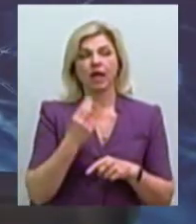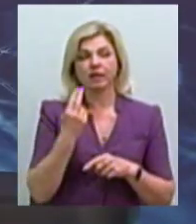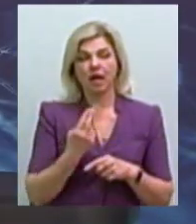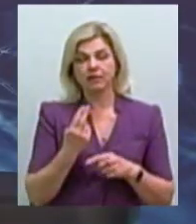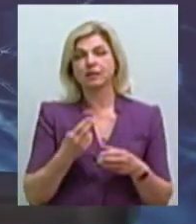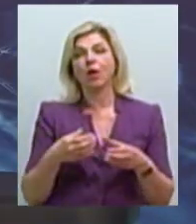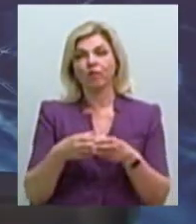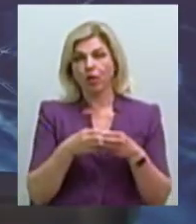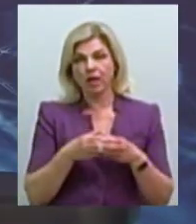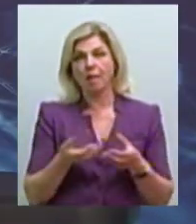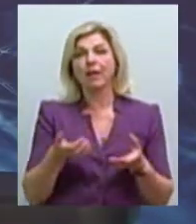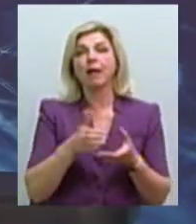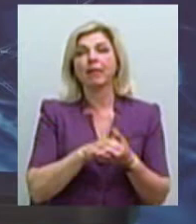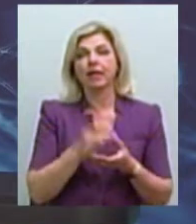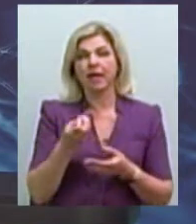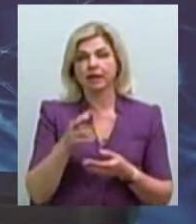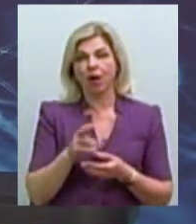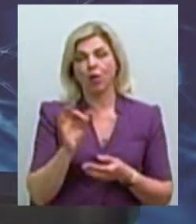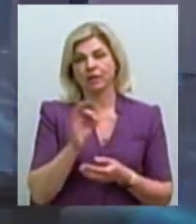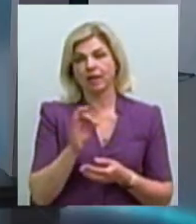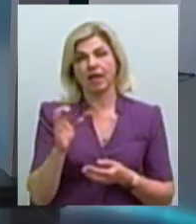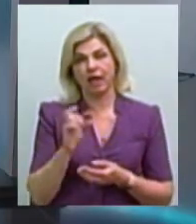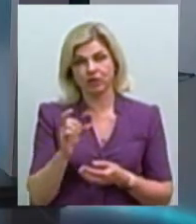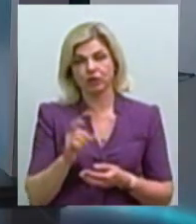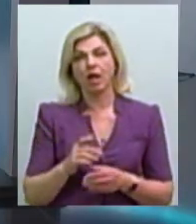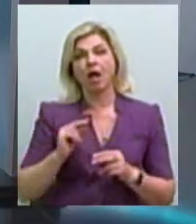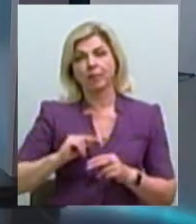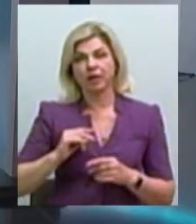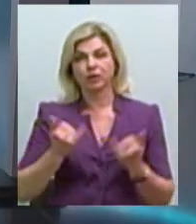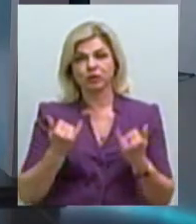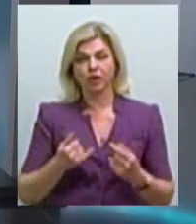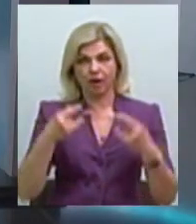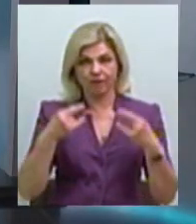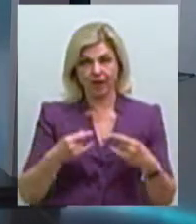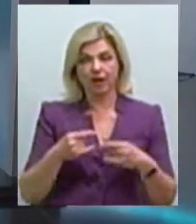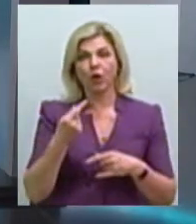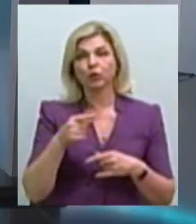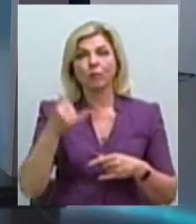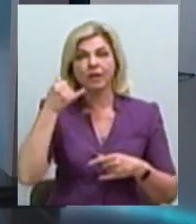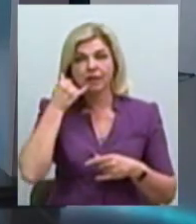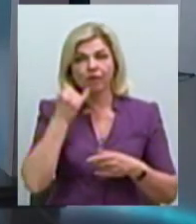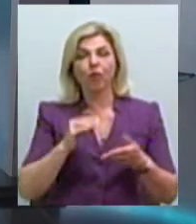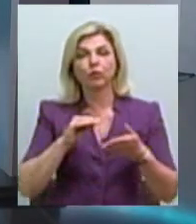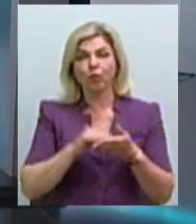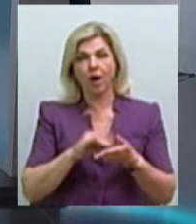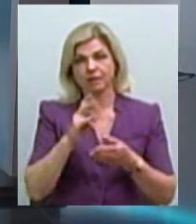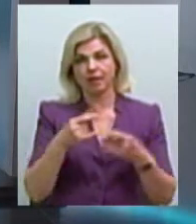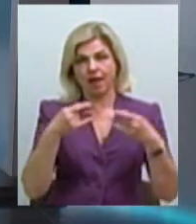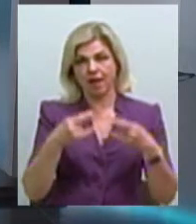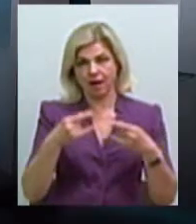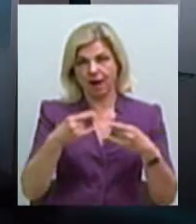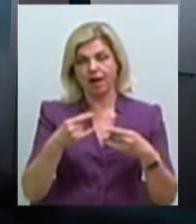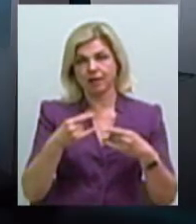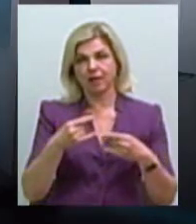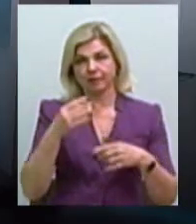примирення у Миколаївській області. Вітаю. Доброго дня. Нагадую, працюємо в прямому ефірі. Телефон студії 76-92-33. Якщо є запитання і побажання, у вас